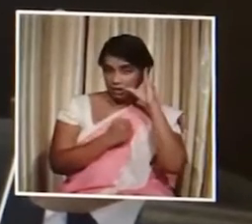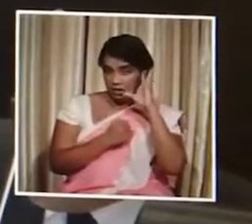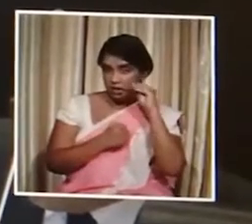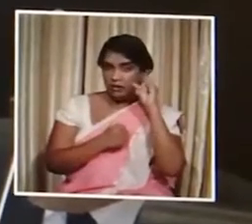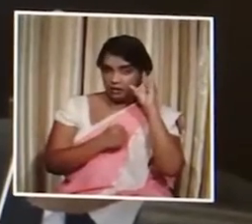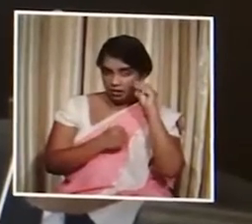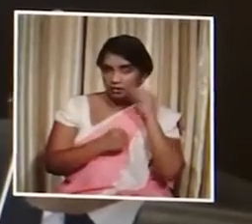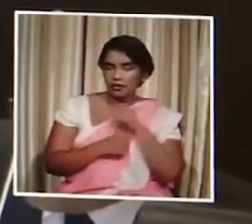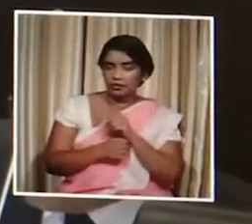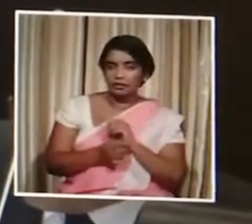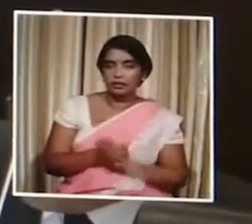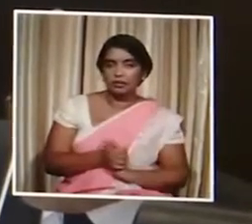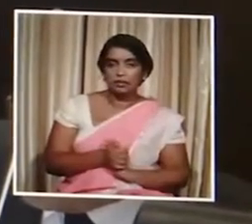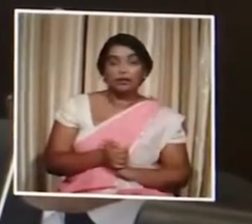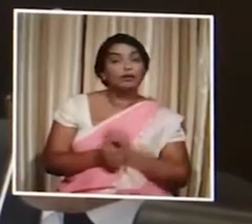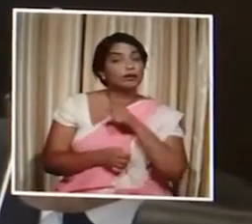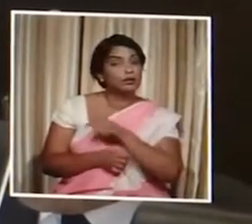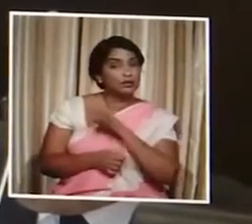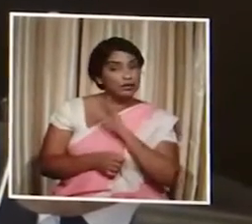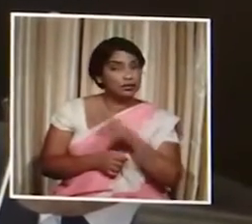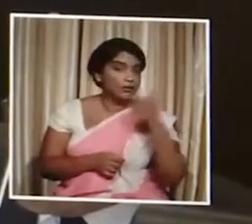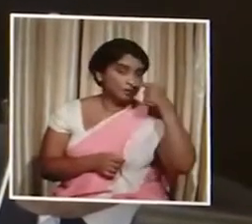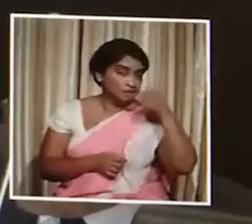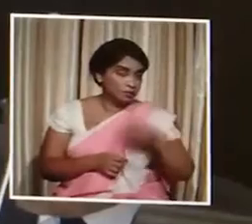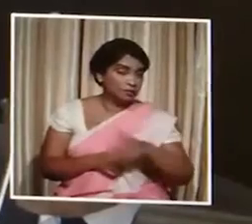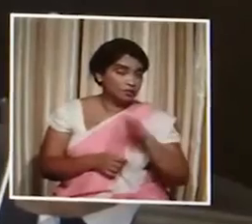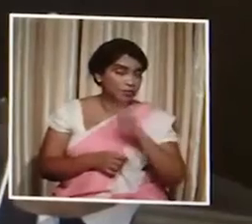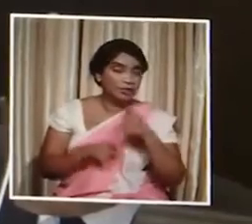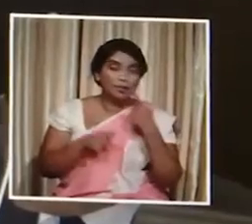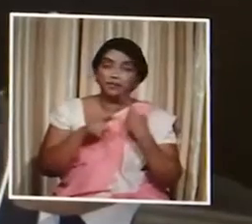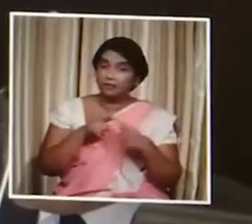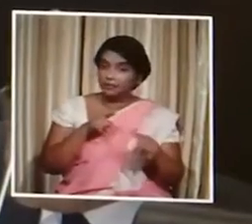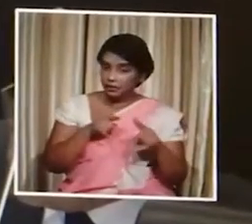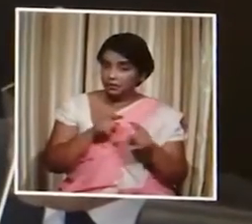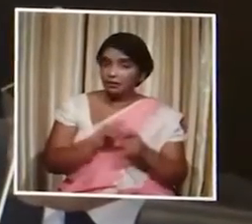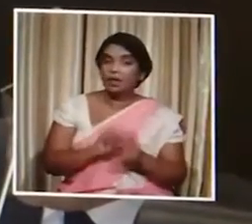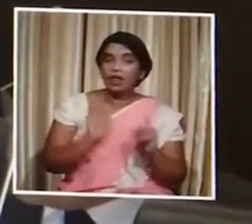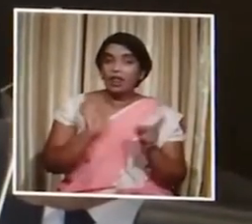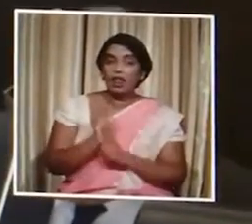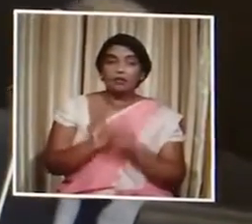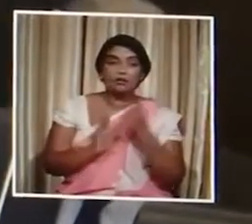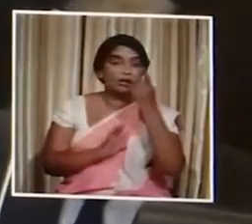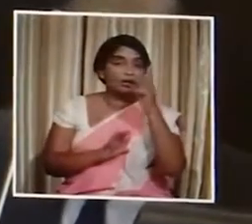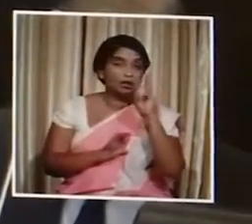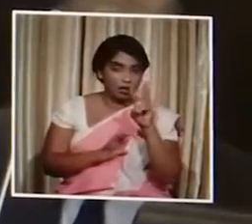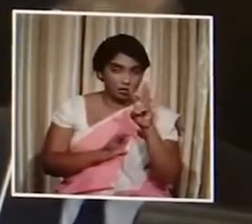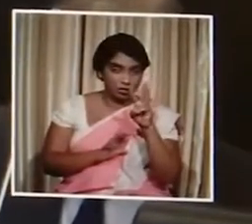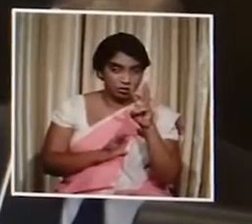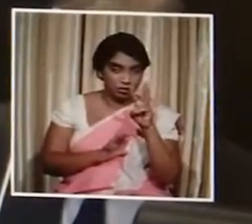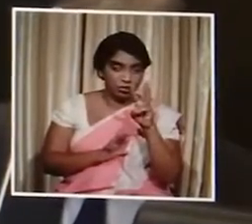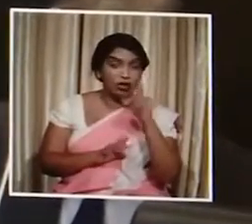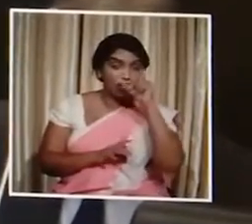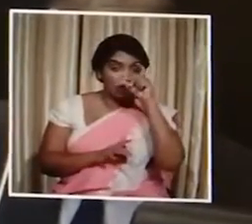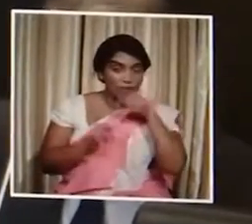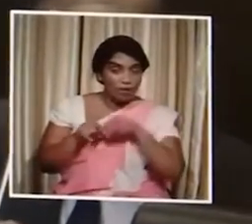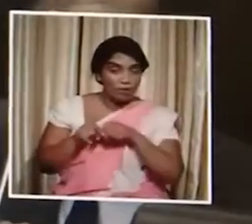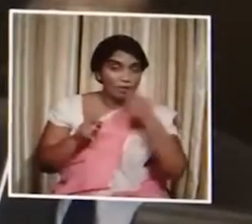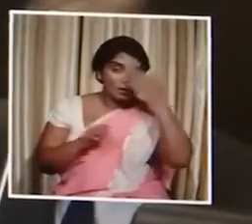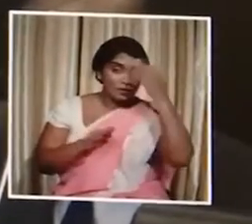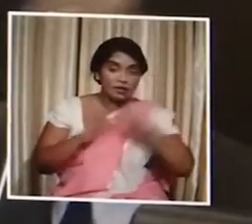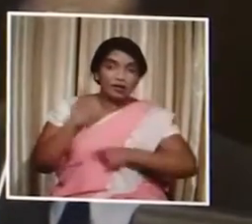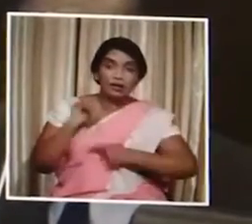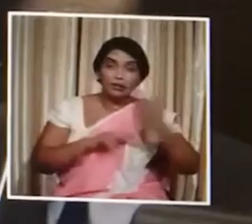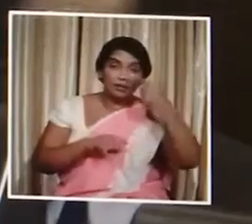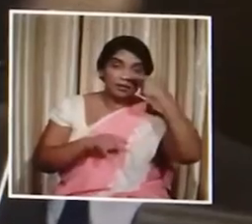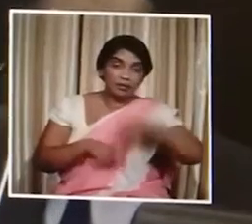කාලයට ඒ සඳහා ඉන්ධන සඳහා පමණ ලක්ෂ 13ක් කොළඹ සිට යාපනයට ඉන්ධන